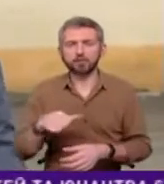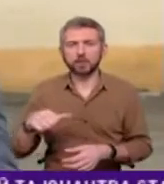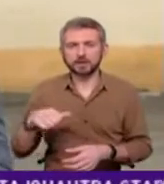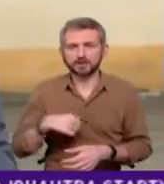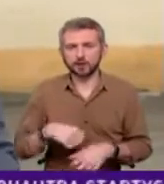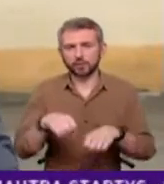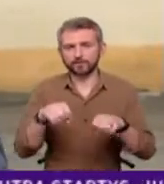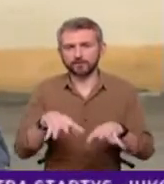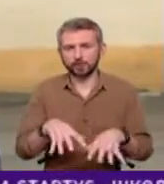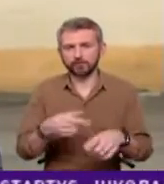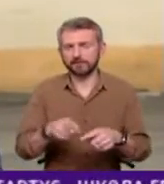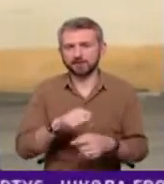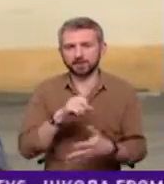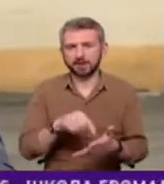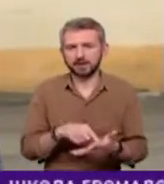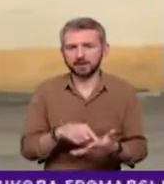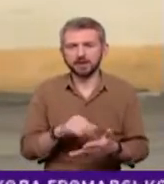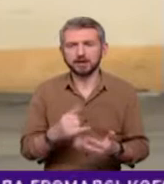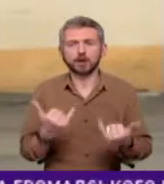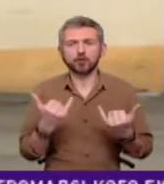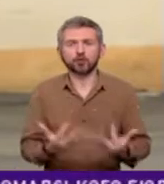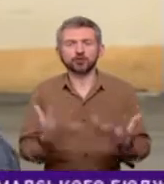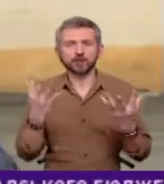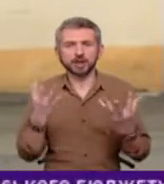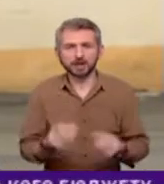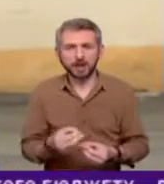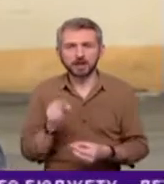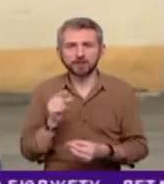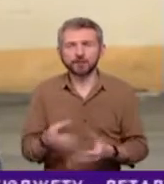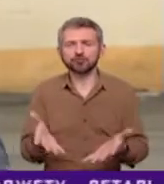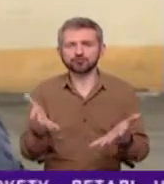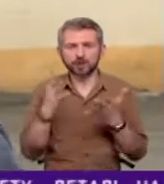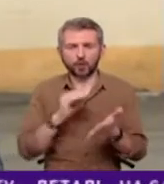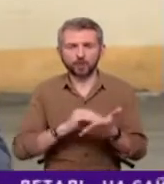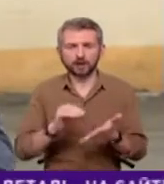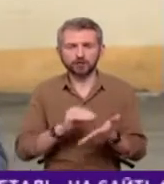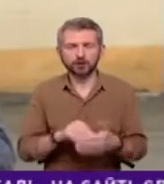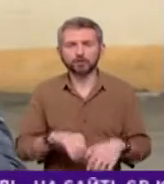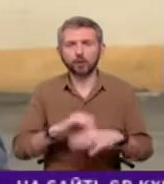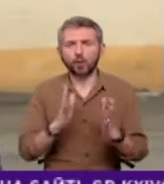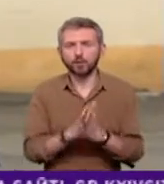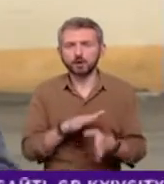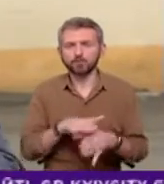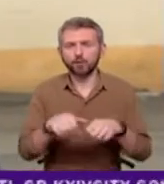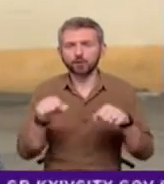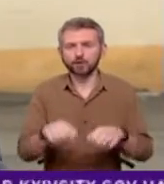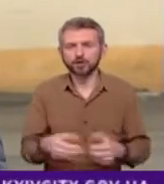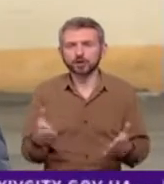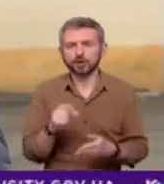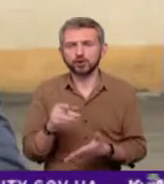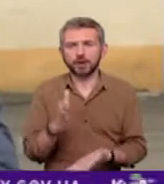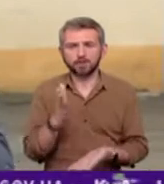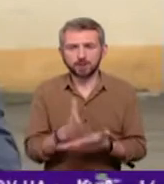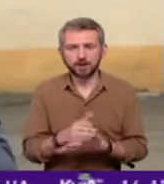самостійно врегулював це питання. І на сьогоднішній день він чітко зазначив обсяг тих повноважень, які вона